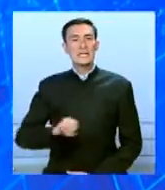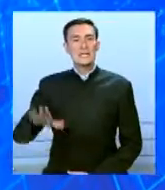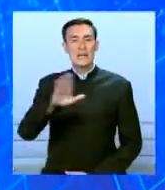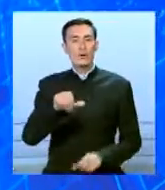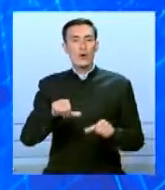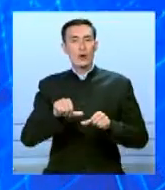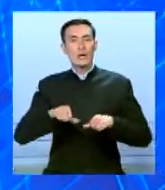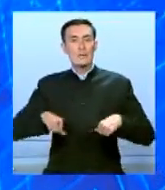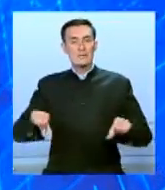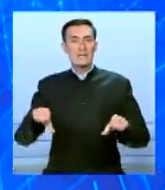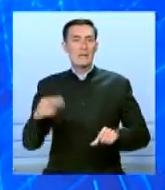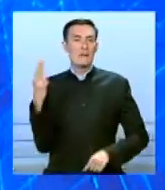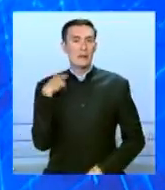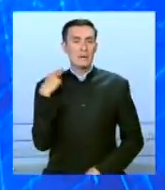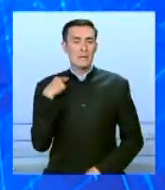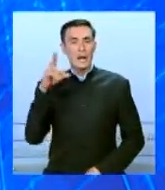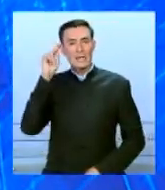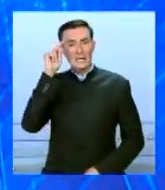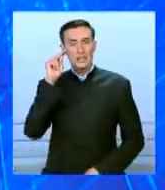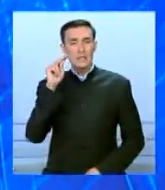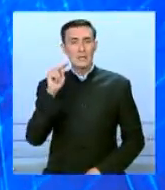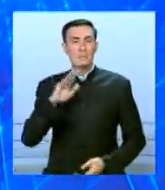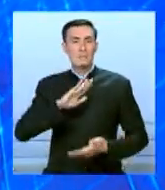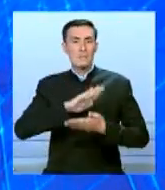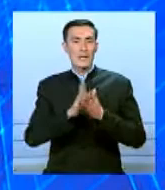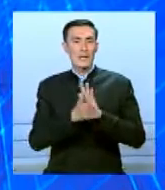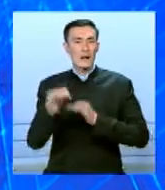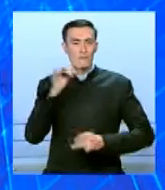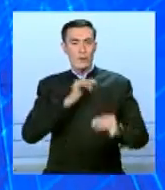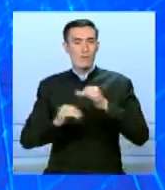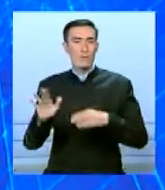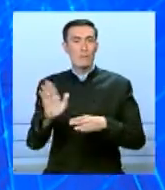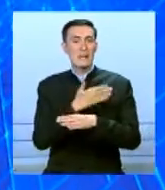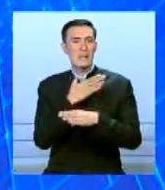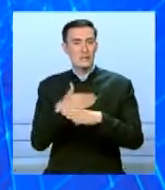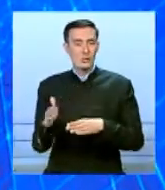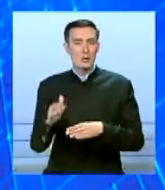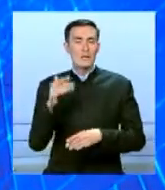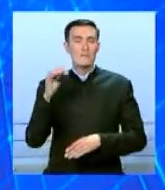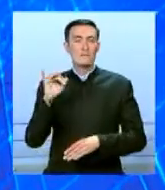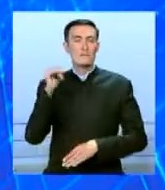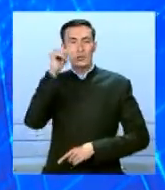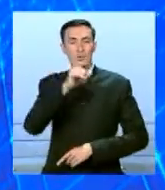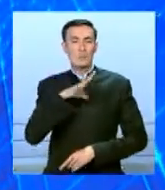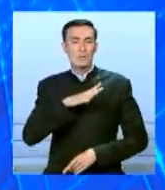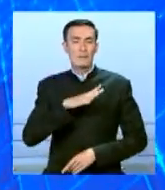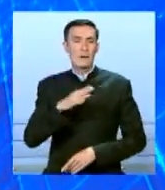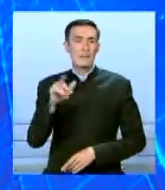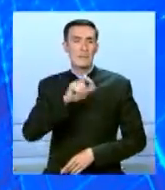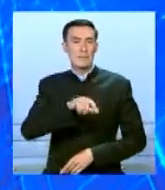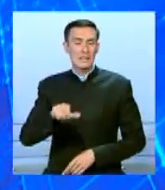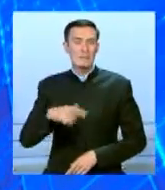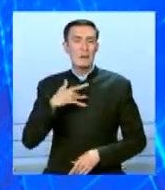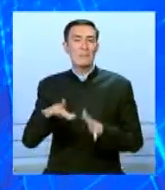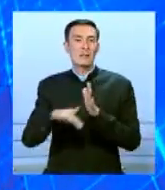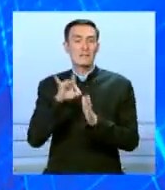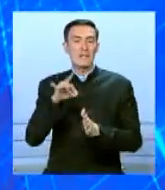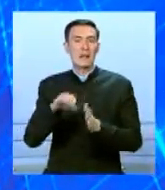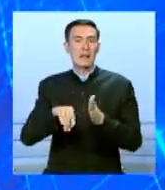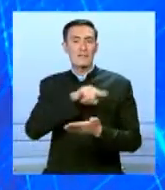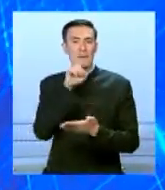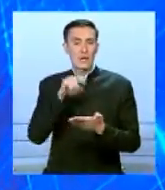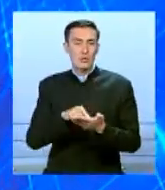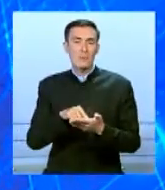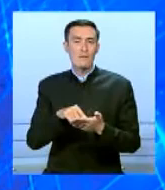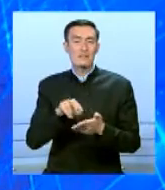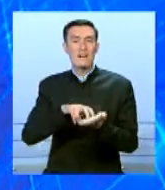Еврокомиссия и Великобритания договорились о дате и структуре переговоров по Брекзиту. В июне прошлого года свыше половины всех британцев проголосовали на референдуме